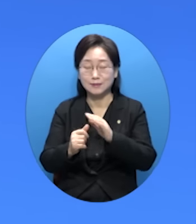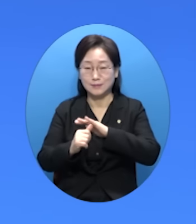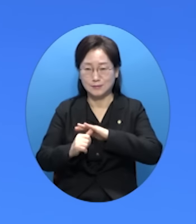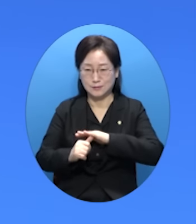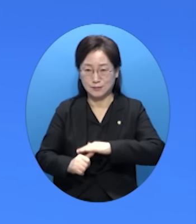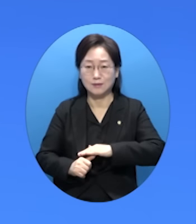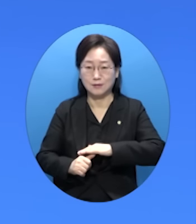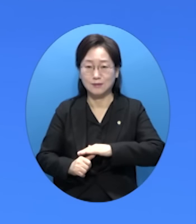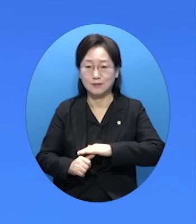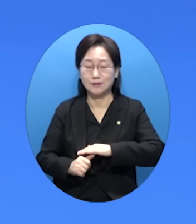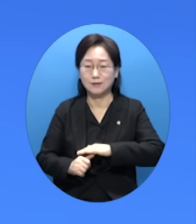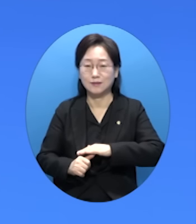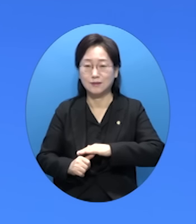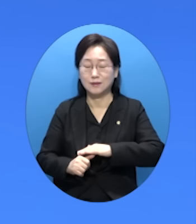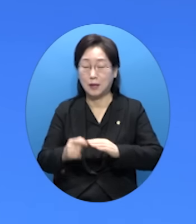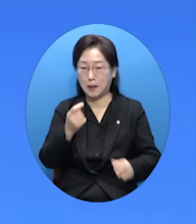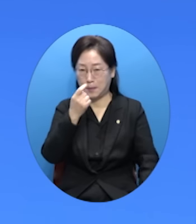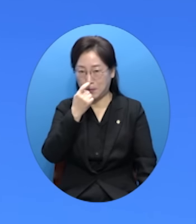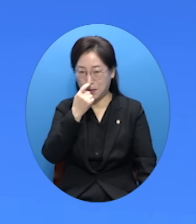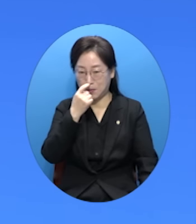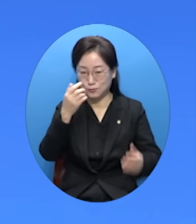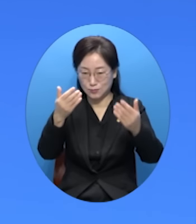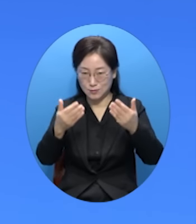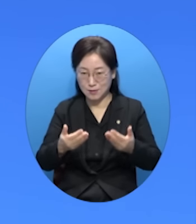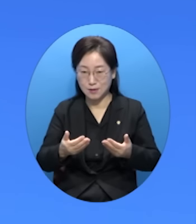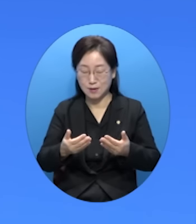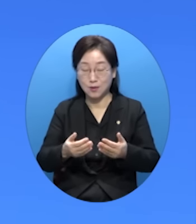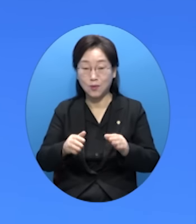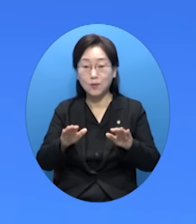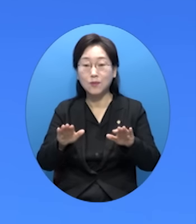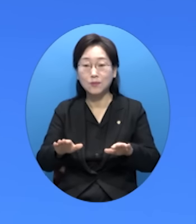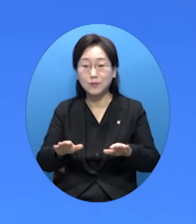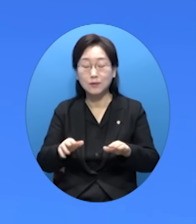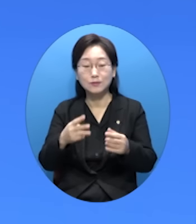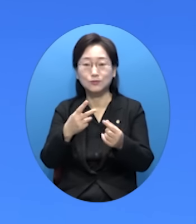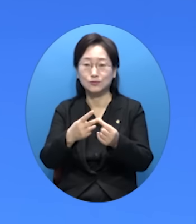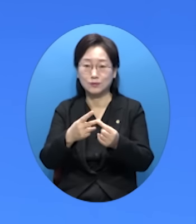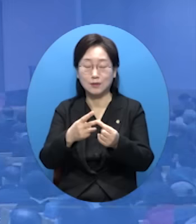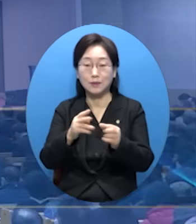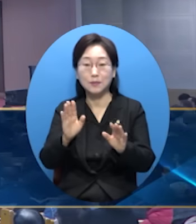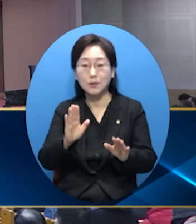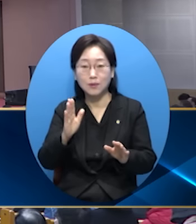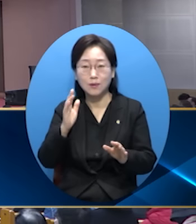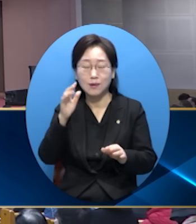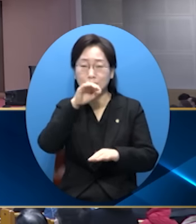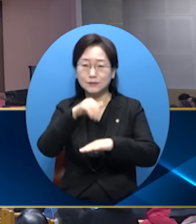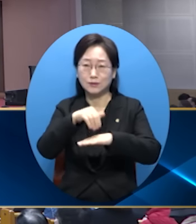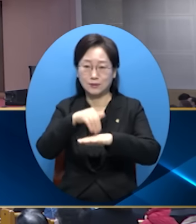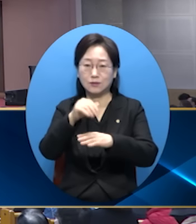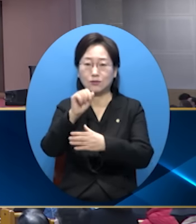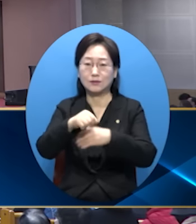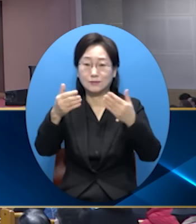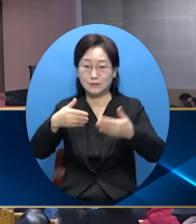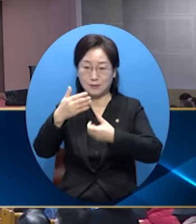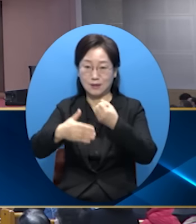인내를 배울 수 있게 하신다. 오늘은 둘째 열매로 연단을 허락하신